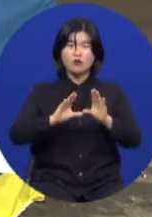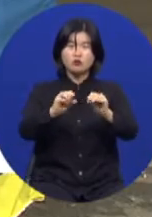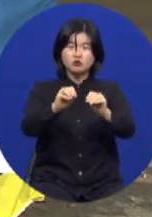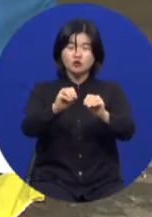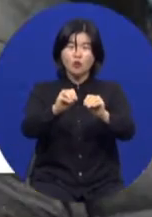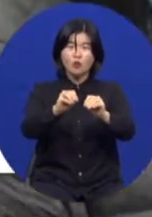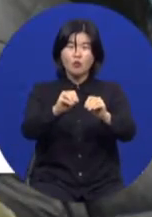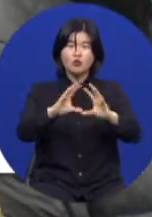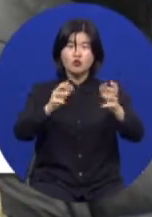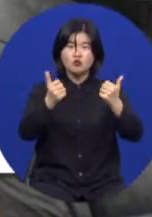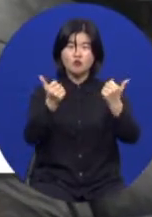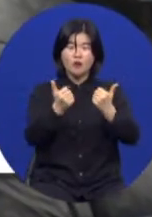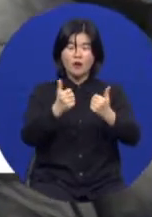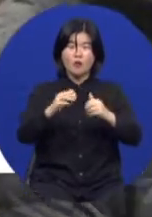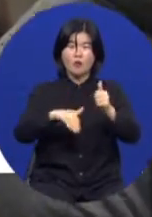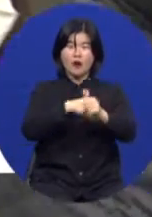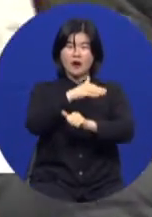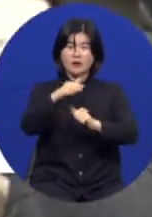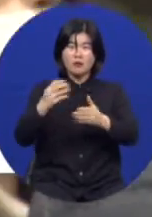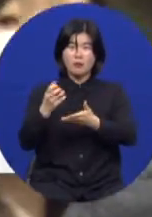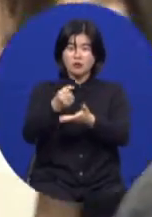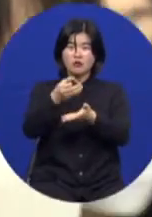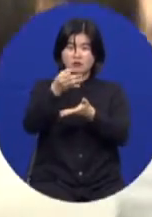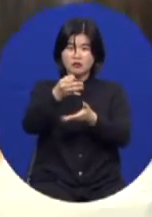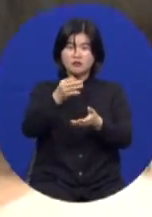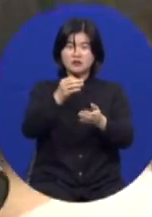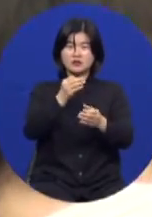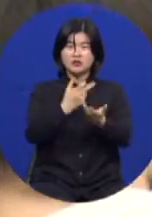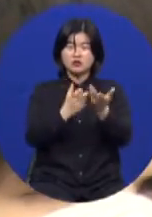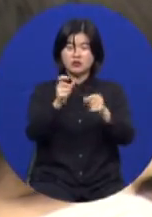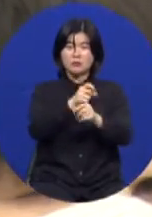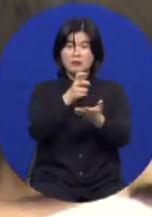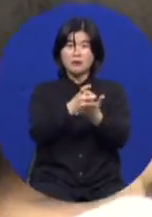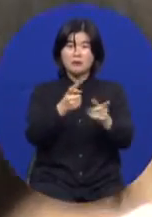멈추고 국회는 환경보전기여금